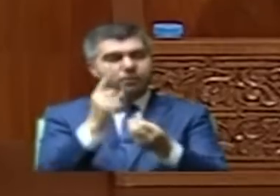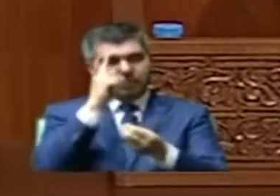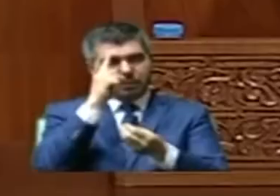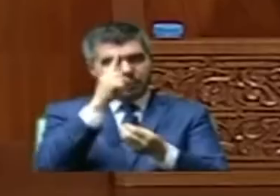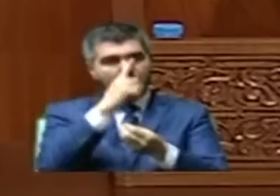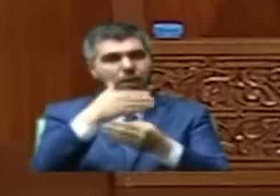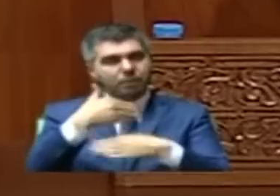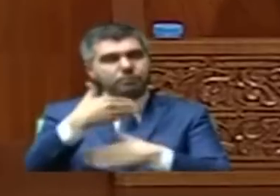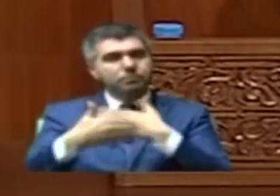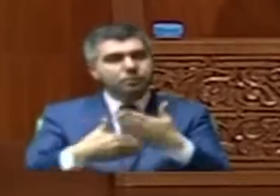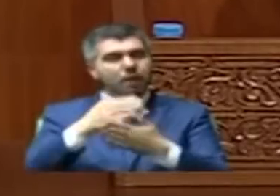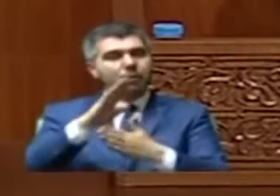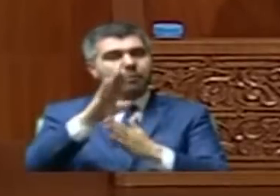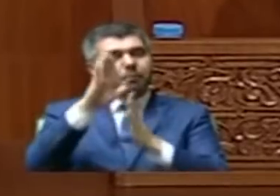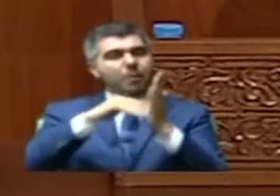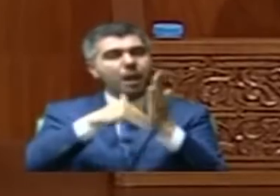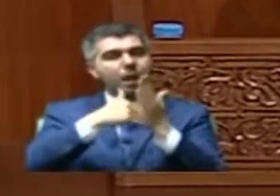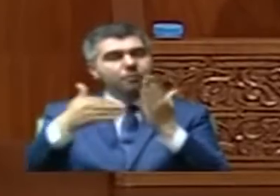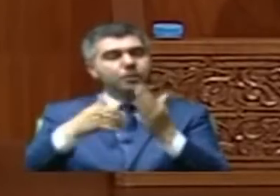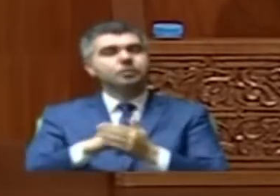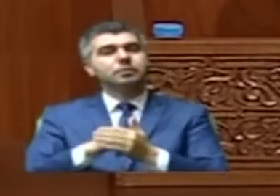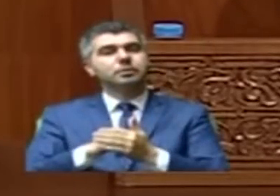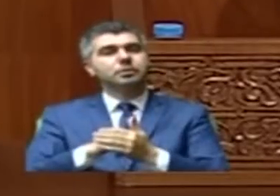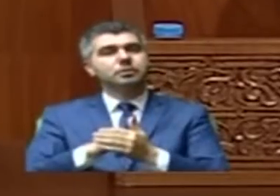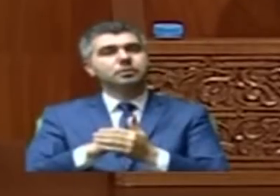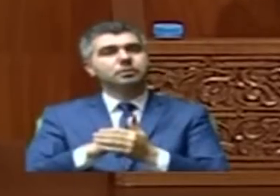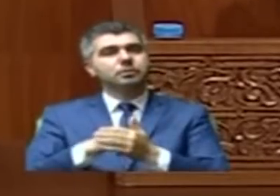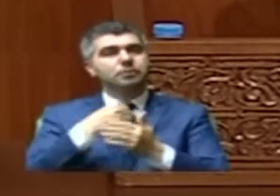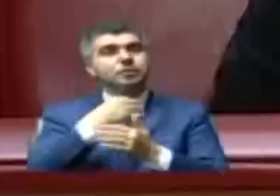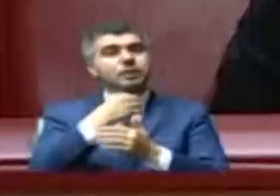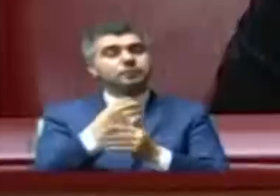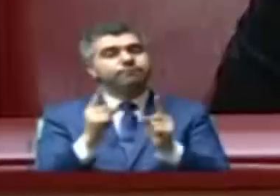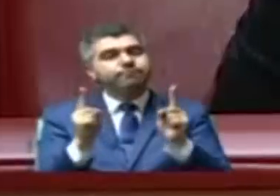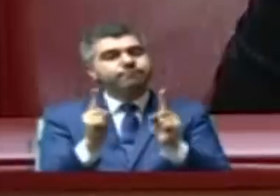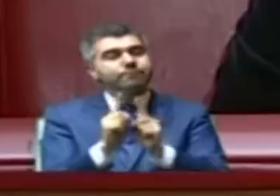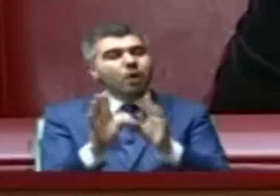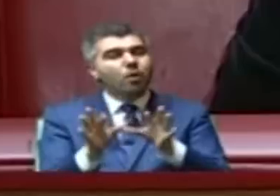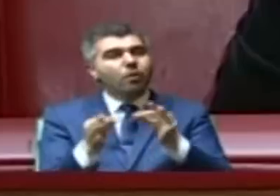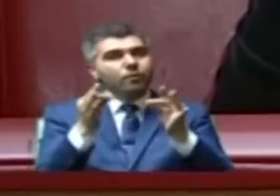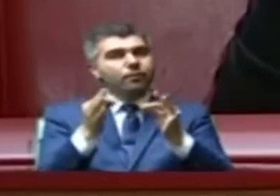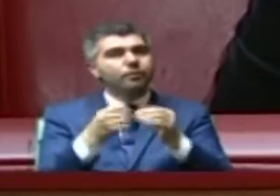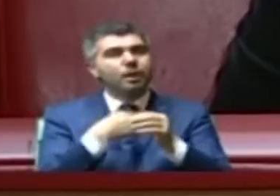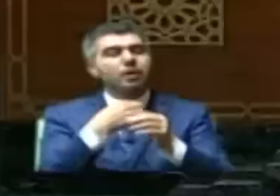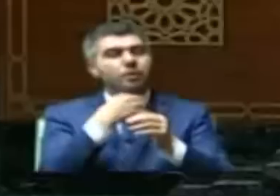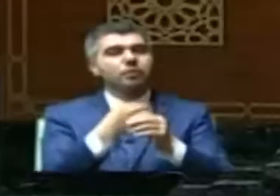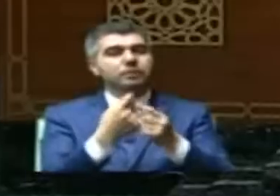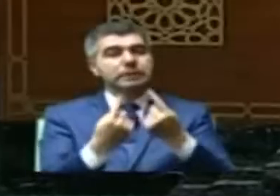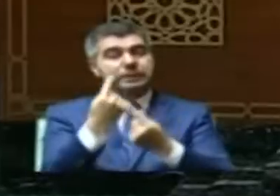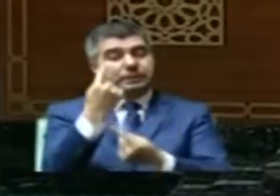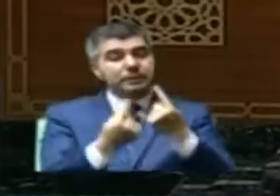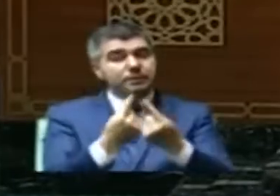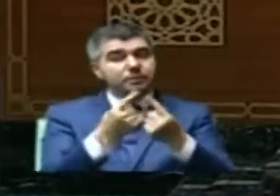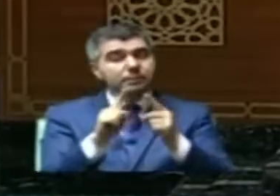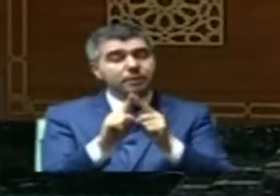أن نطور هذه البرامج اللي هدرت فقط جبت فقط جزء منها. مثلا يمكن أعطيكم واحد البرنامج ديال دور